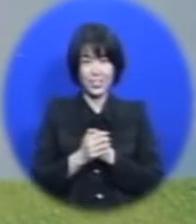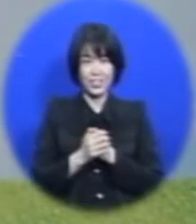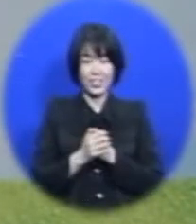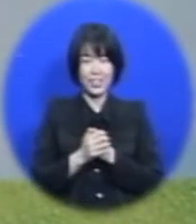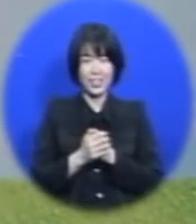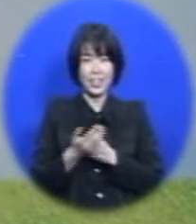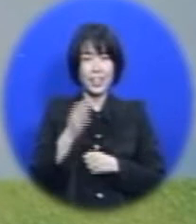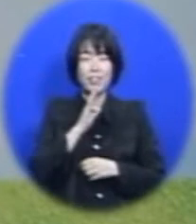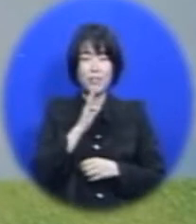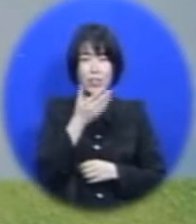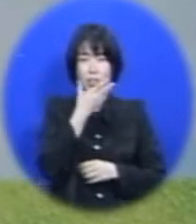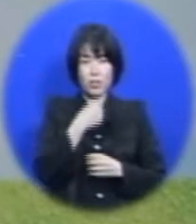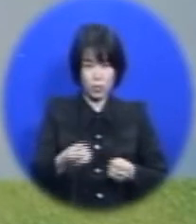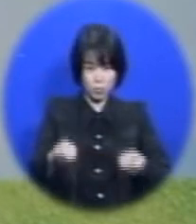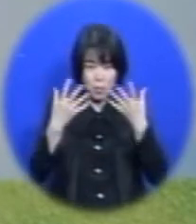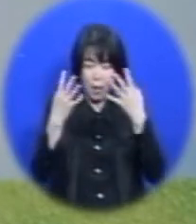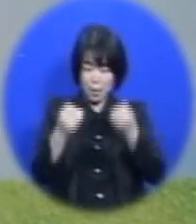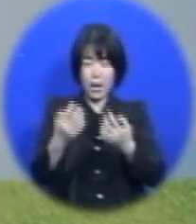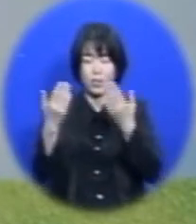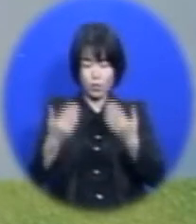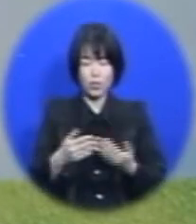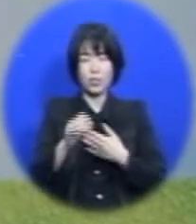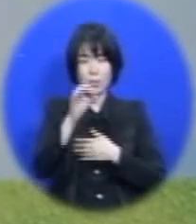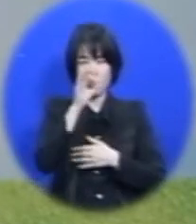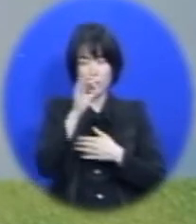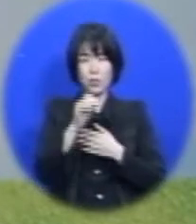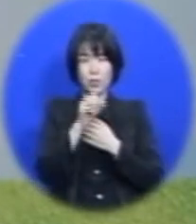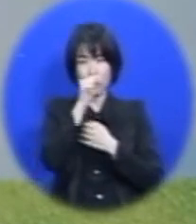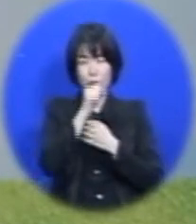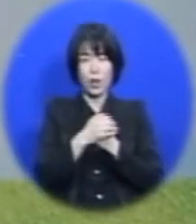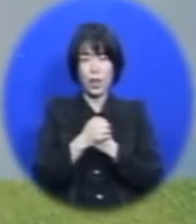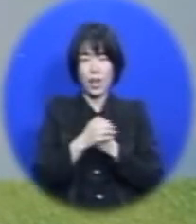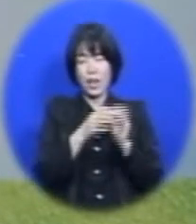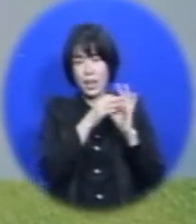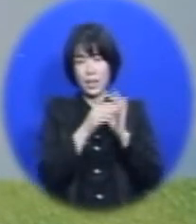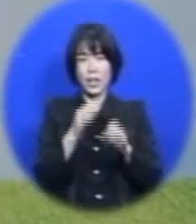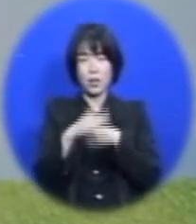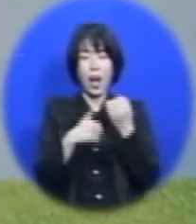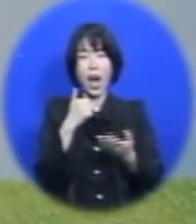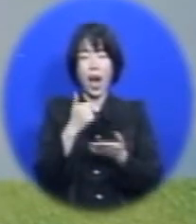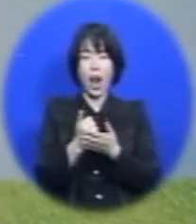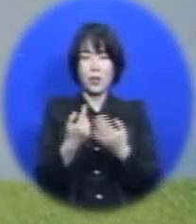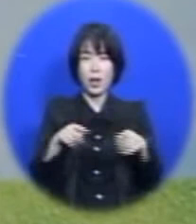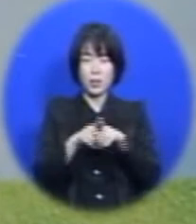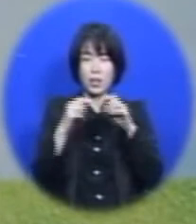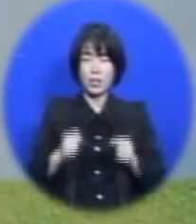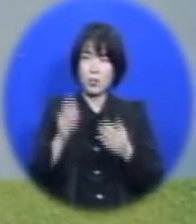그냥 축복만 많이 주시면 좋지. 계속 하나님이 같이 계시면 노래방도 못 가고